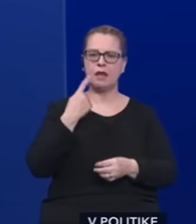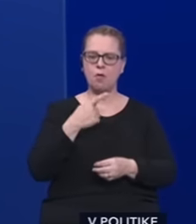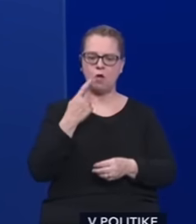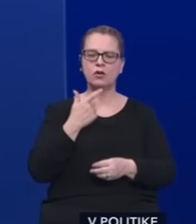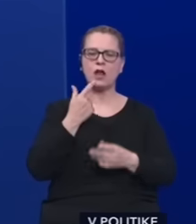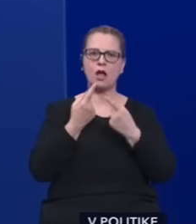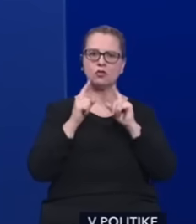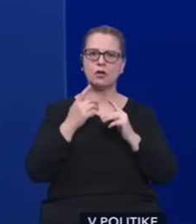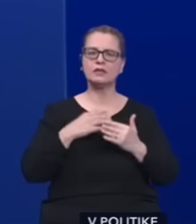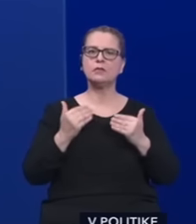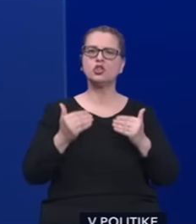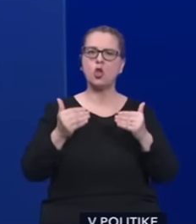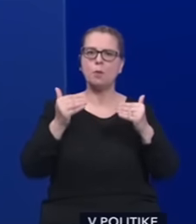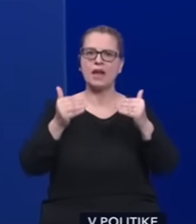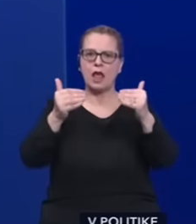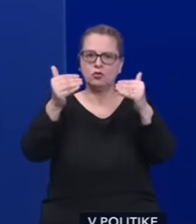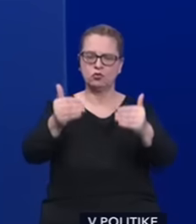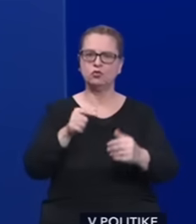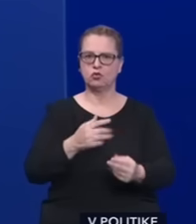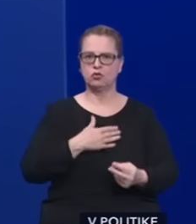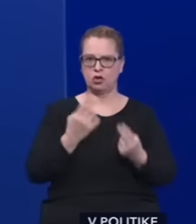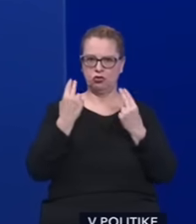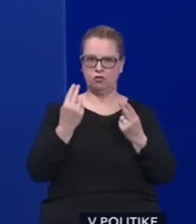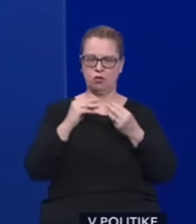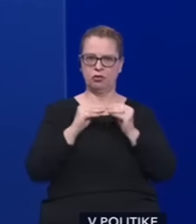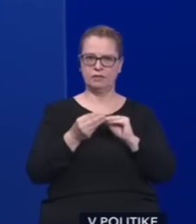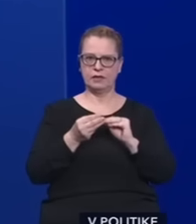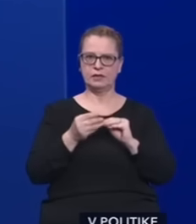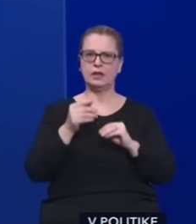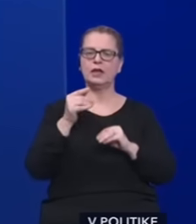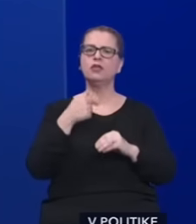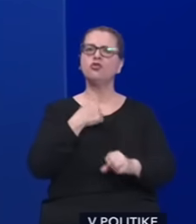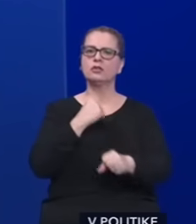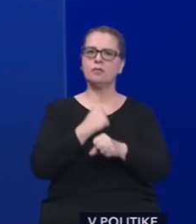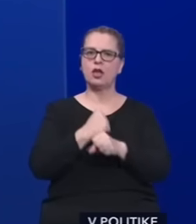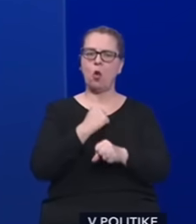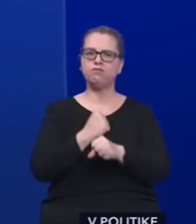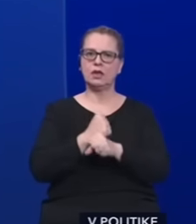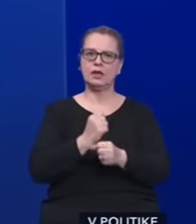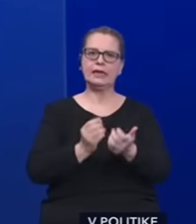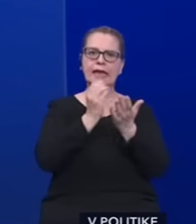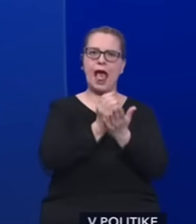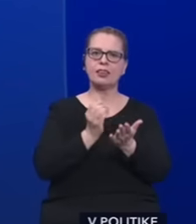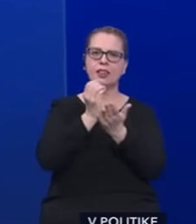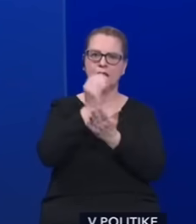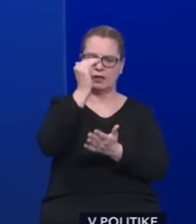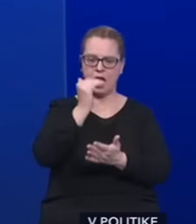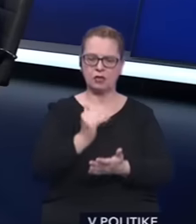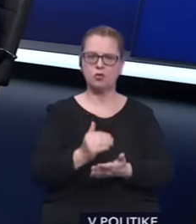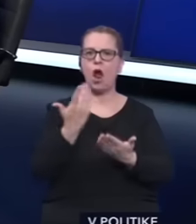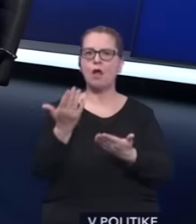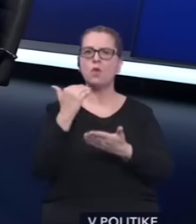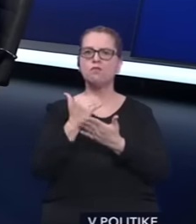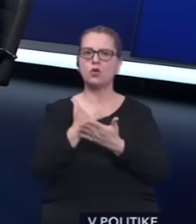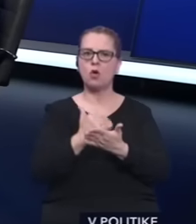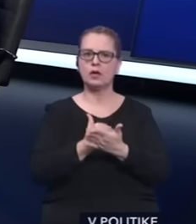Slovensko dopredu ťahať. A to sú aj tie naše kľúčové priority, na základe ktorých sme zostavovali či už kandidátku, alebo robili sme to program. Chápem.